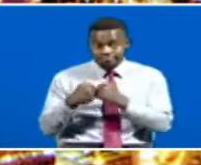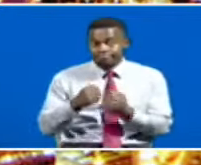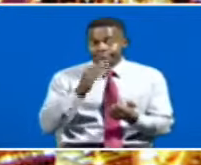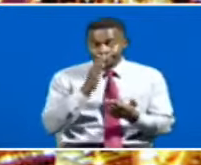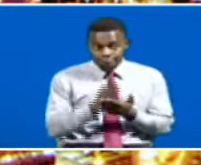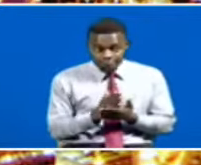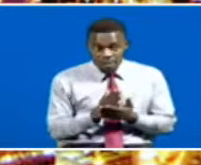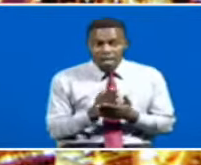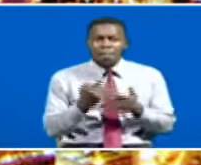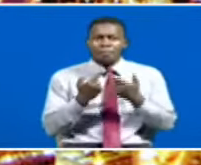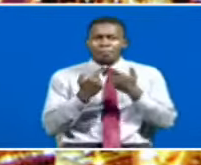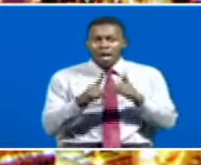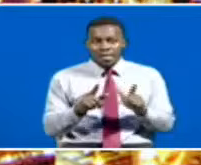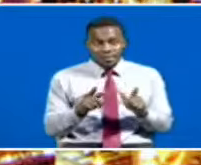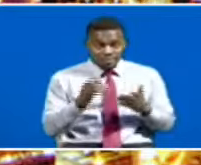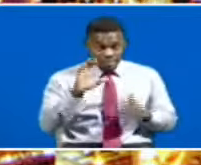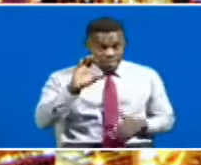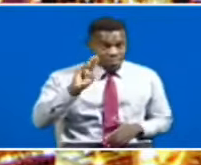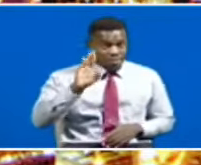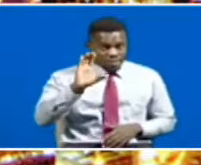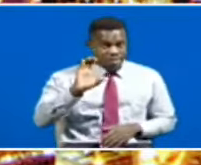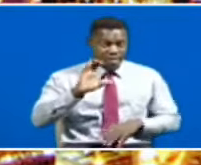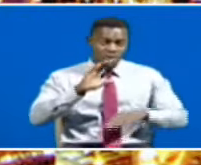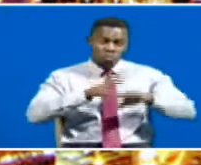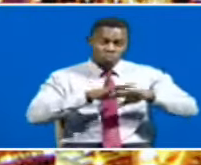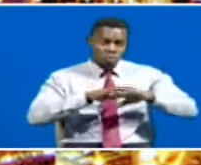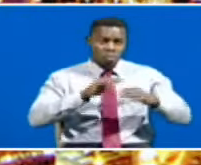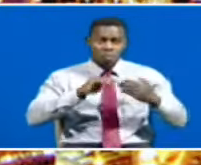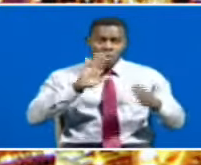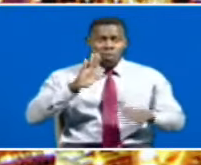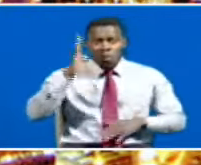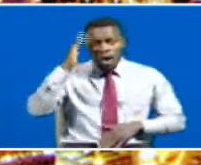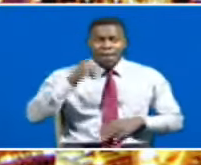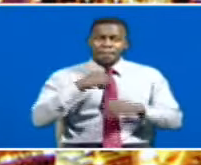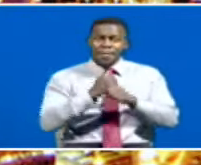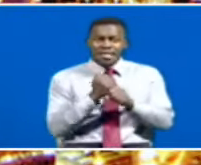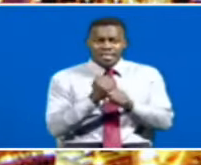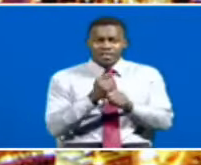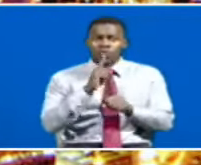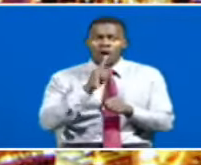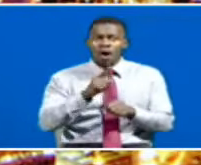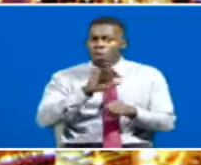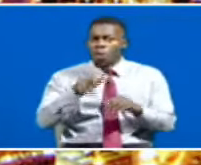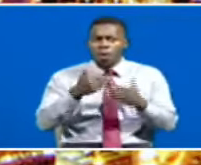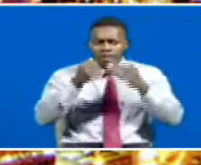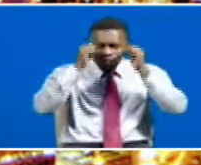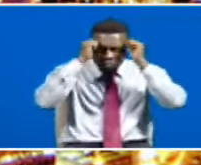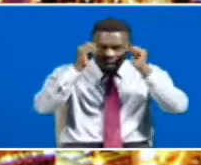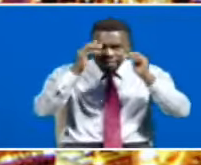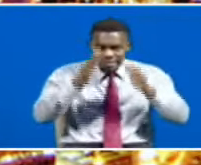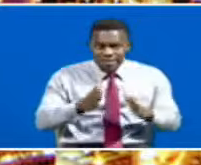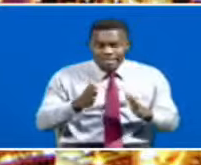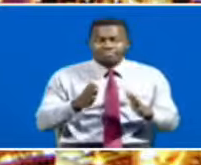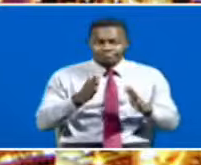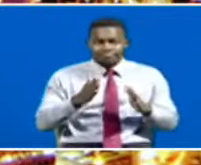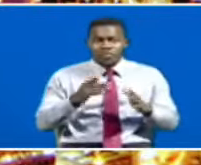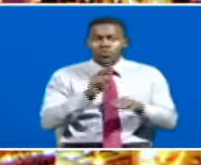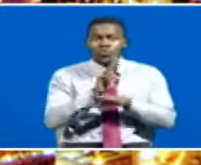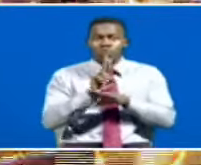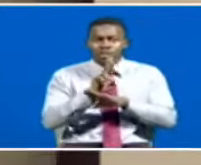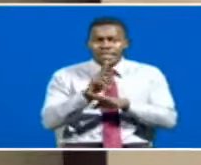kwa wanafunzi kuwa wabunifu na pia wenye kujitegemea, huku ukifichua talanta zao wakiwa katika umri